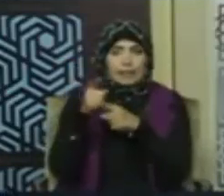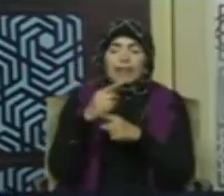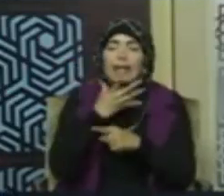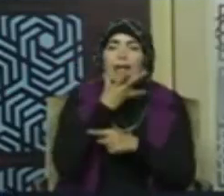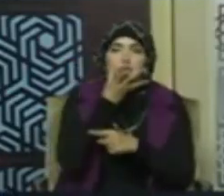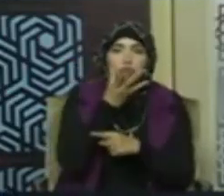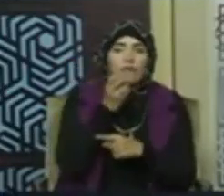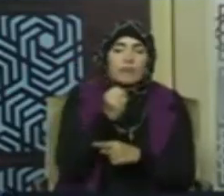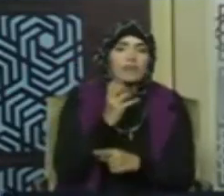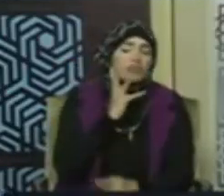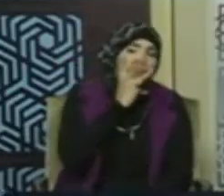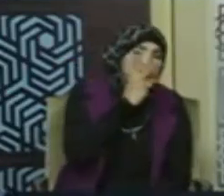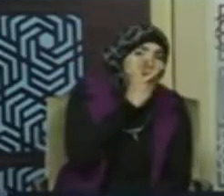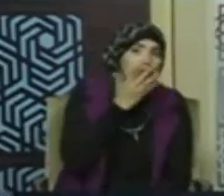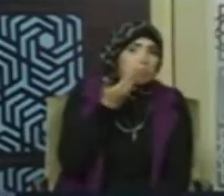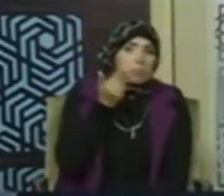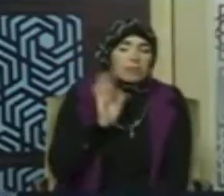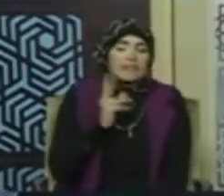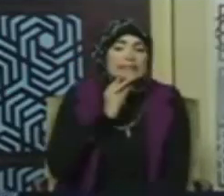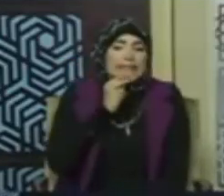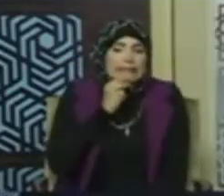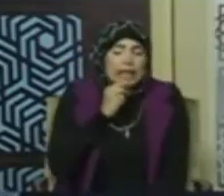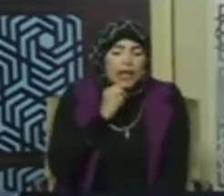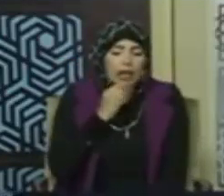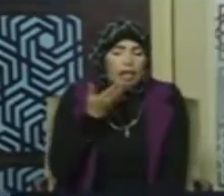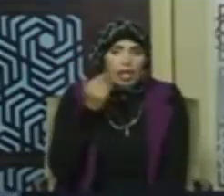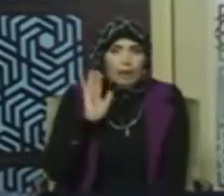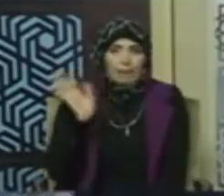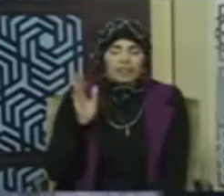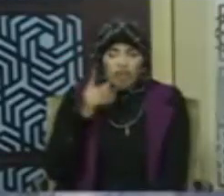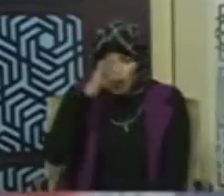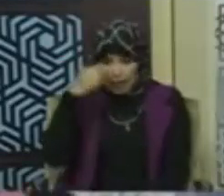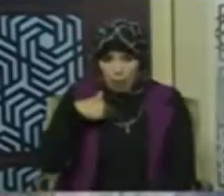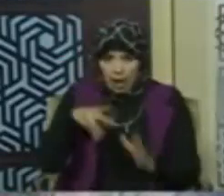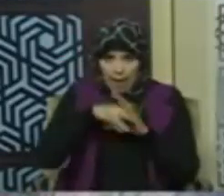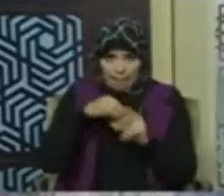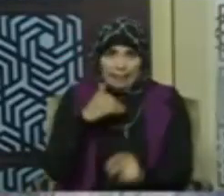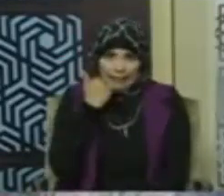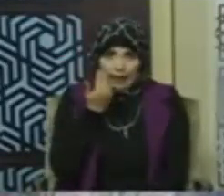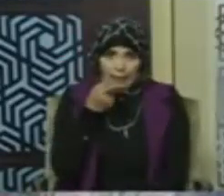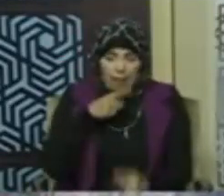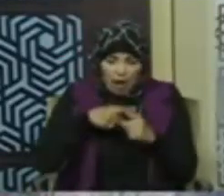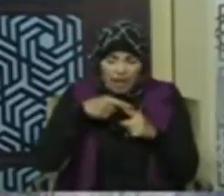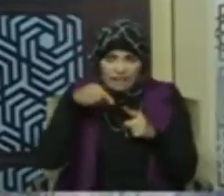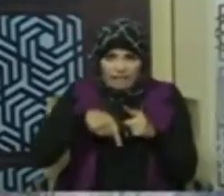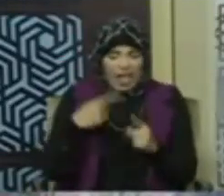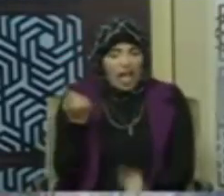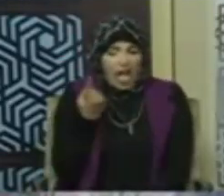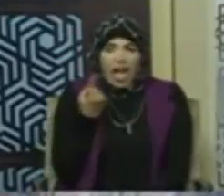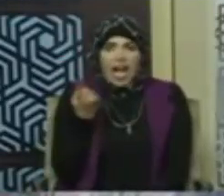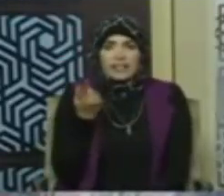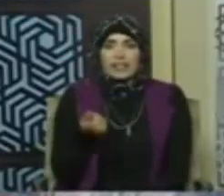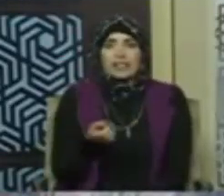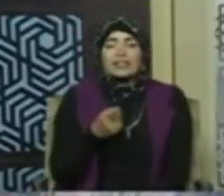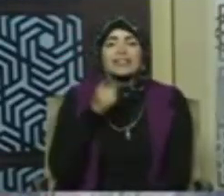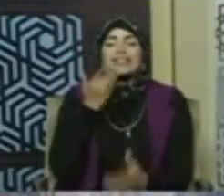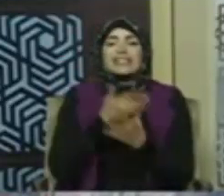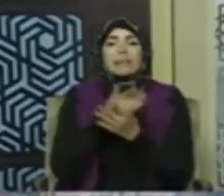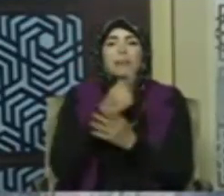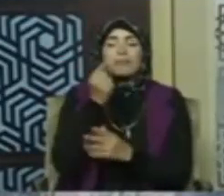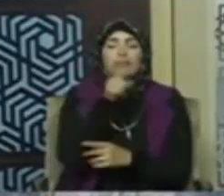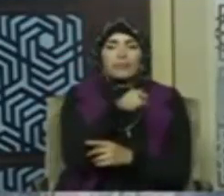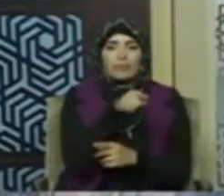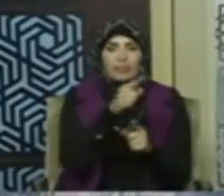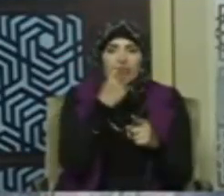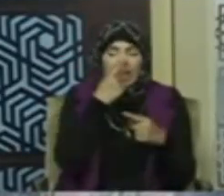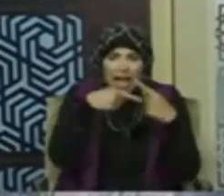يخجل، وإنه إن فعل العيب لا يستحي منه لأن العيب قد صار طبعا فيه.